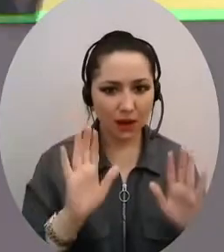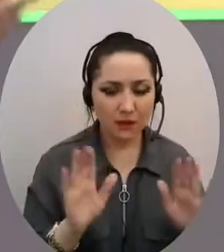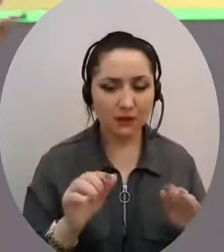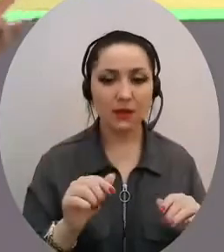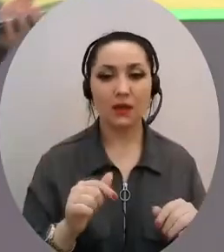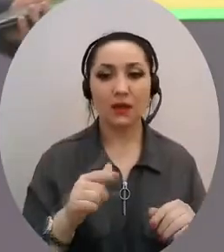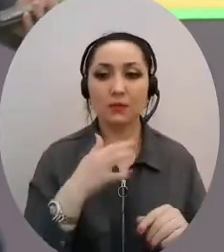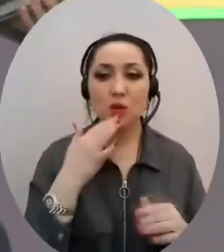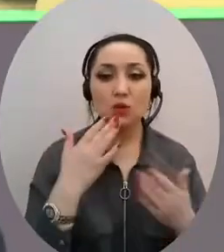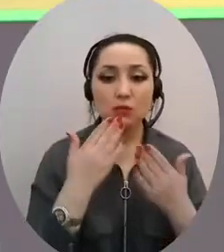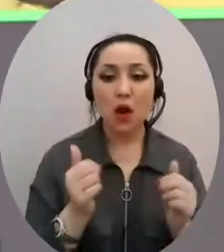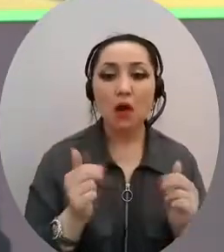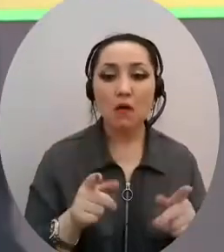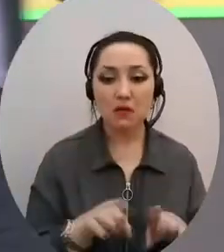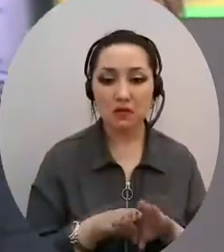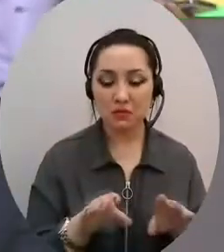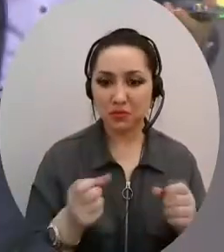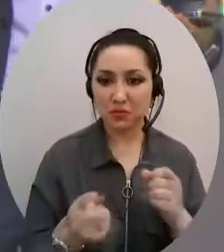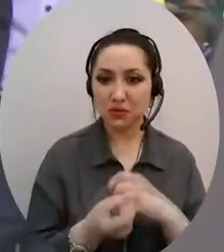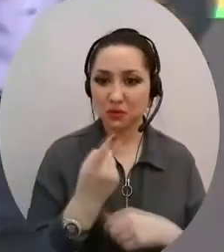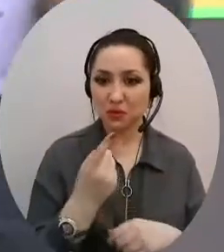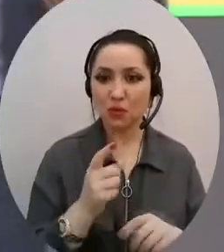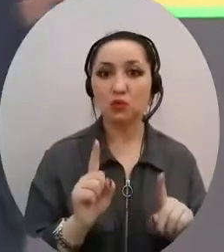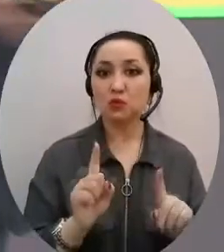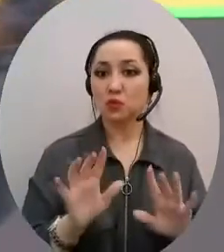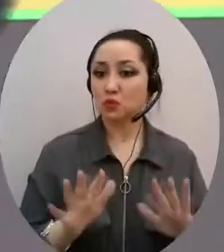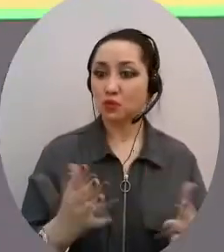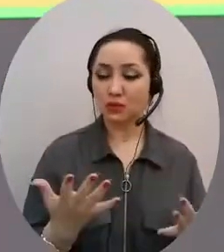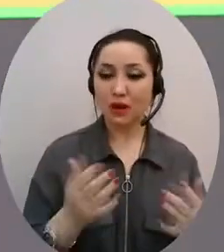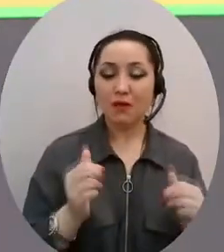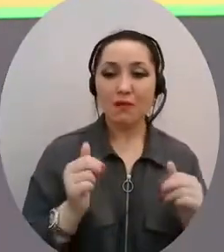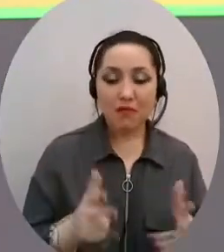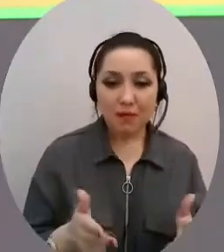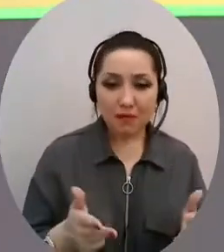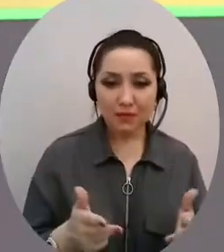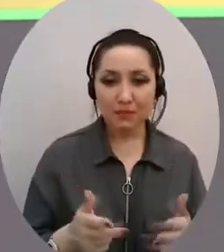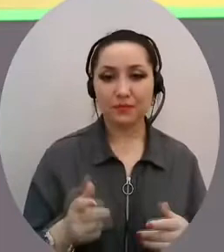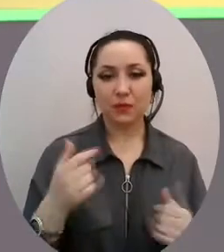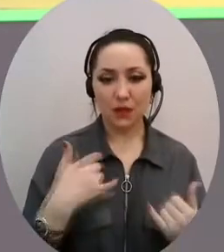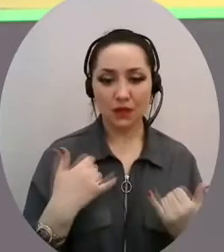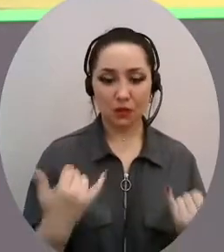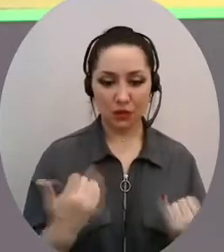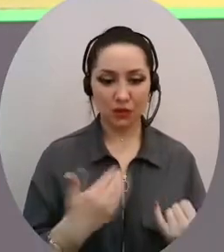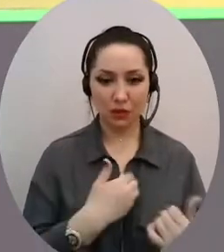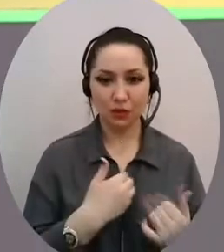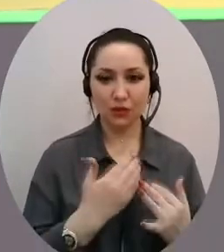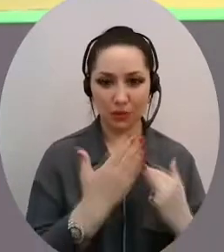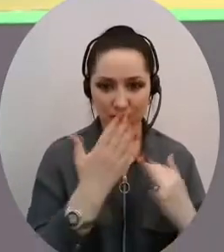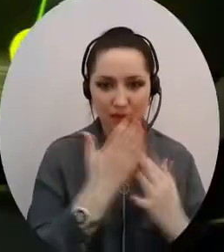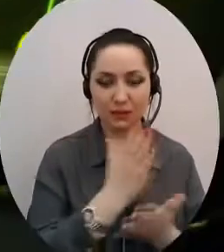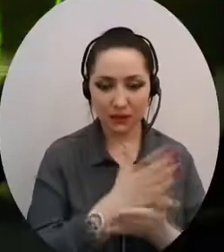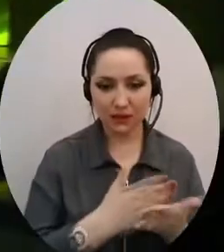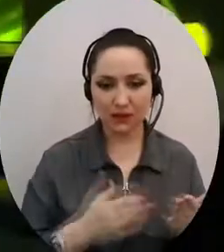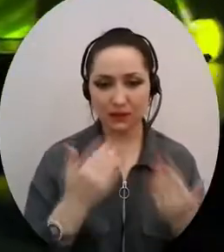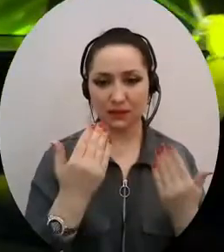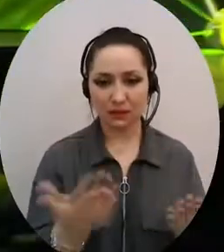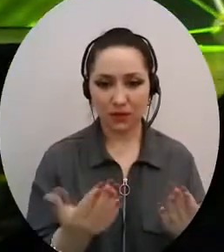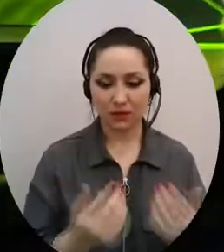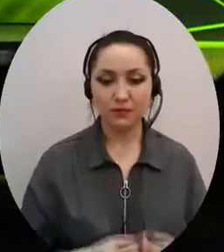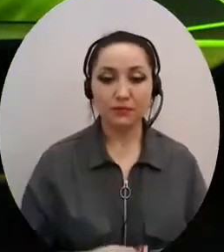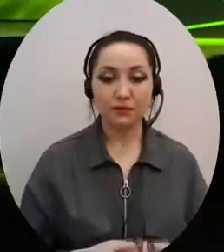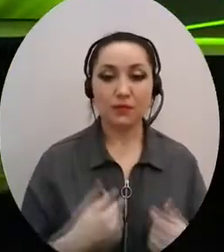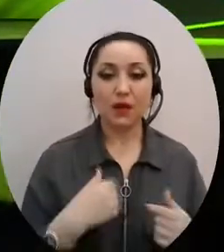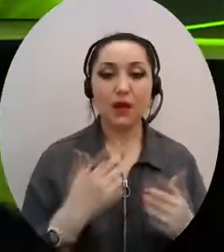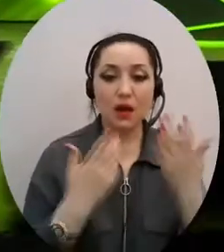спрашивают, как это произошло? Что случилось? Как это? И я сегодня хочу поделиться с вами. Когда я только